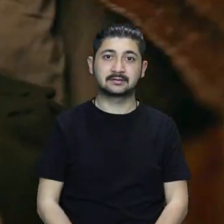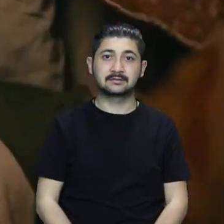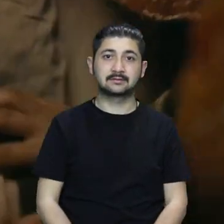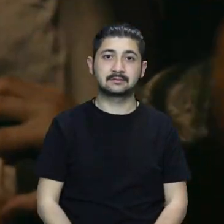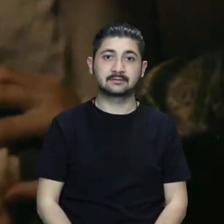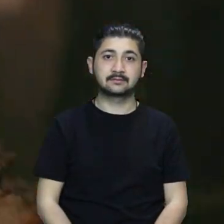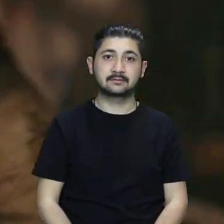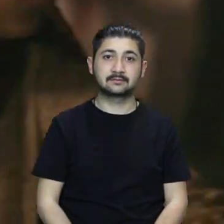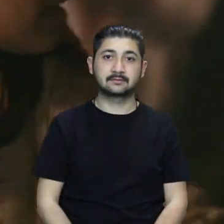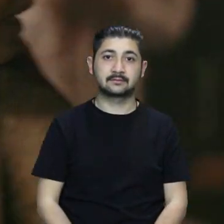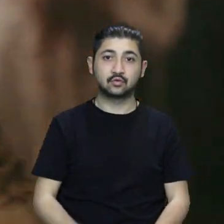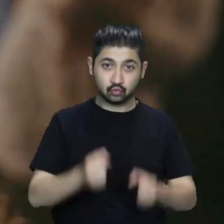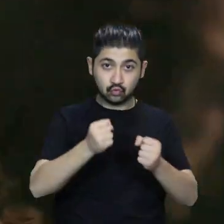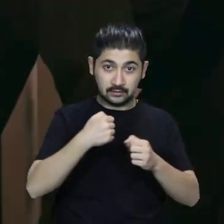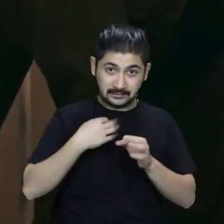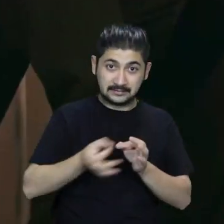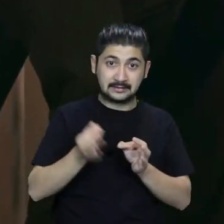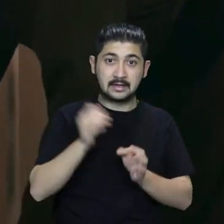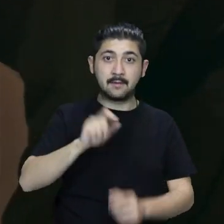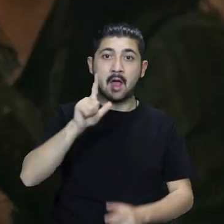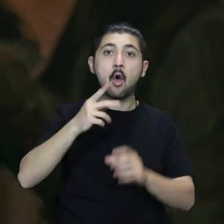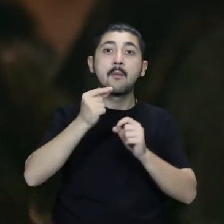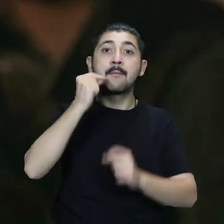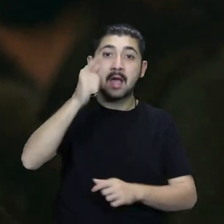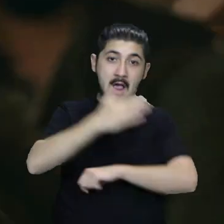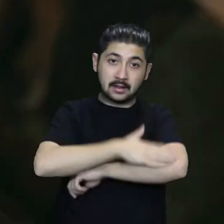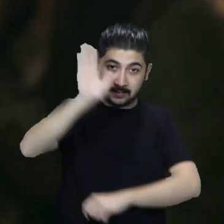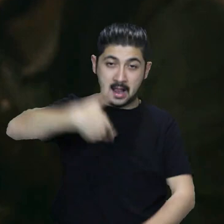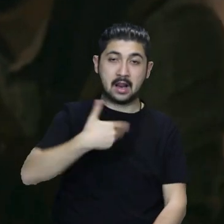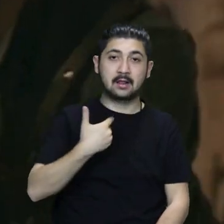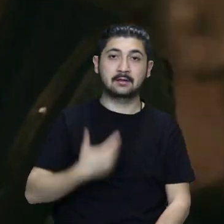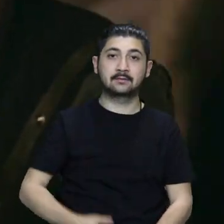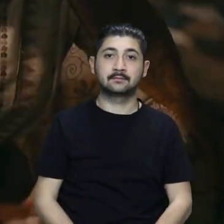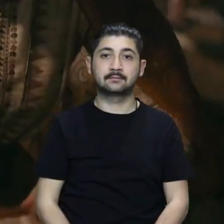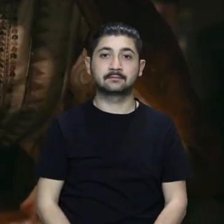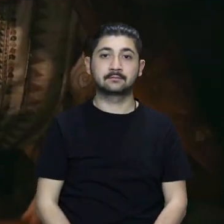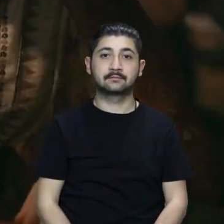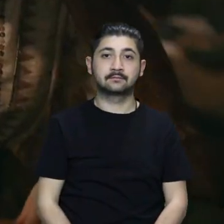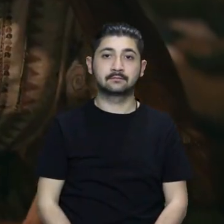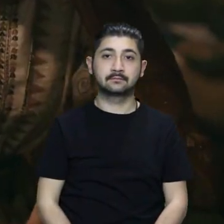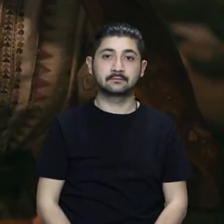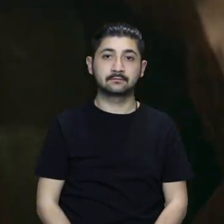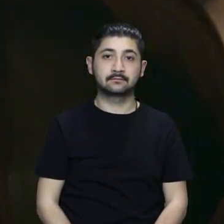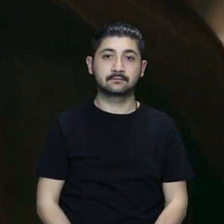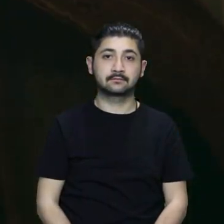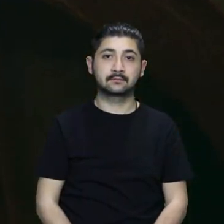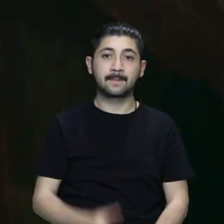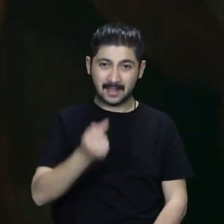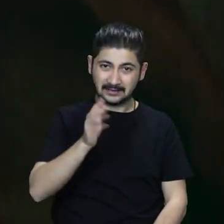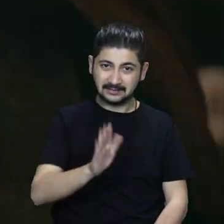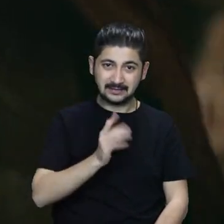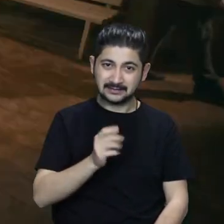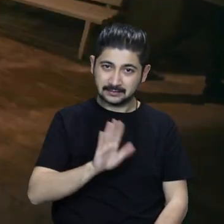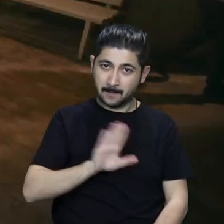göğsü kanlar içinde. Tutun yaraya dikmem lazım. Ömer Bey yardım et. Yanlarına koştu Ömer. Az kaldı